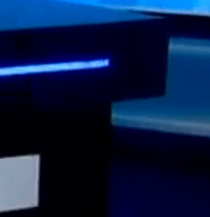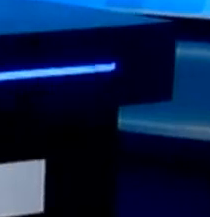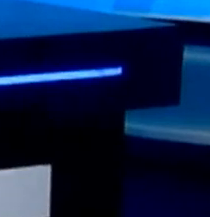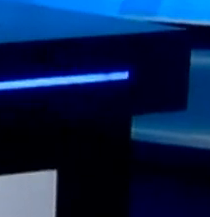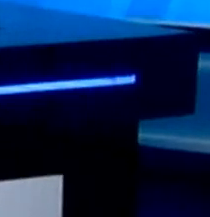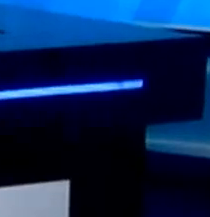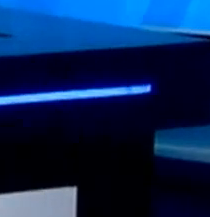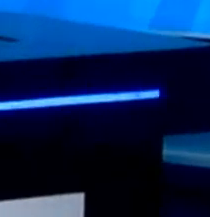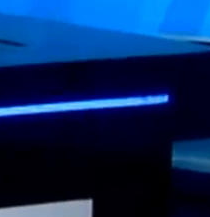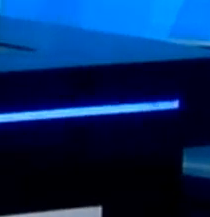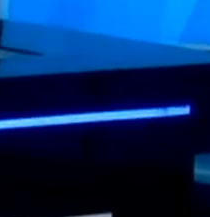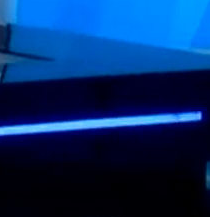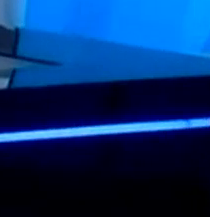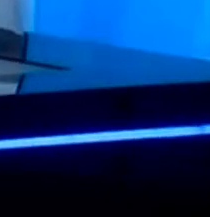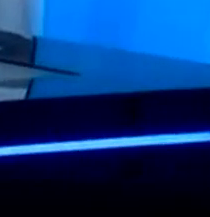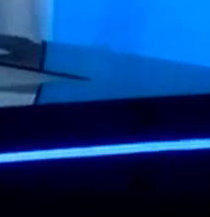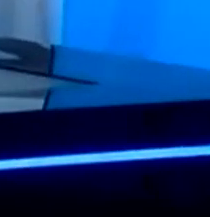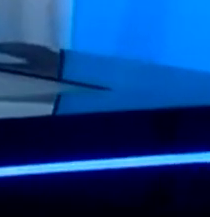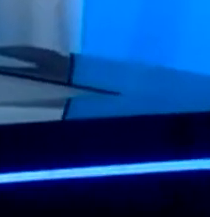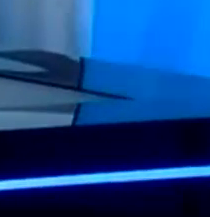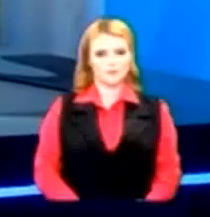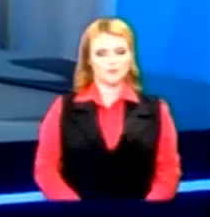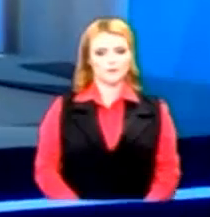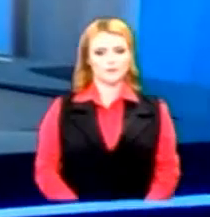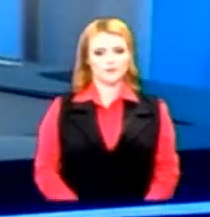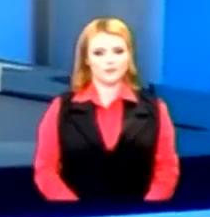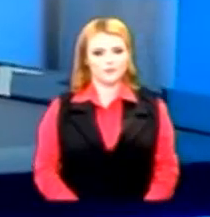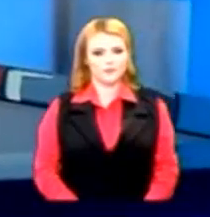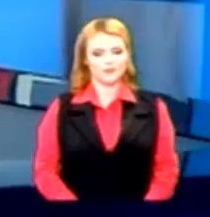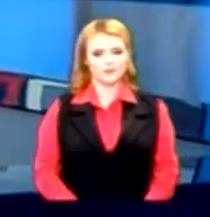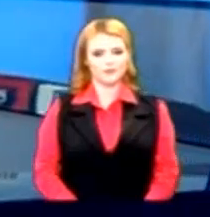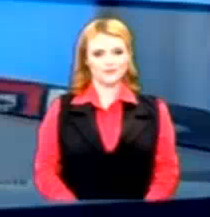Victoria Ocară vă prezintă Telejurnalul.